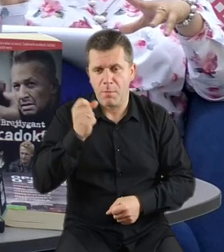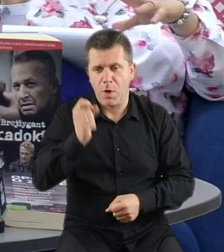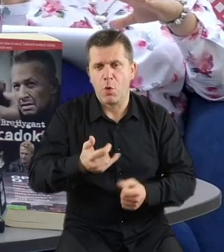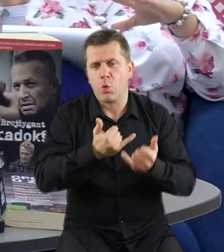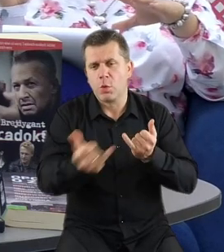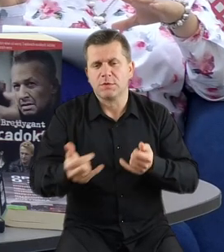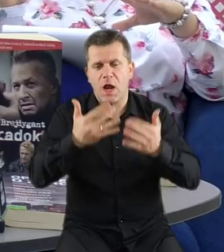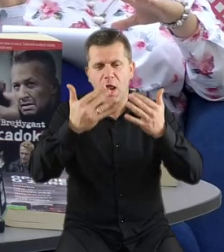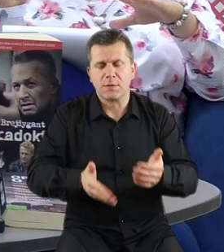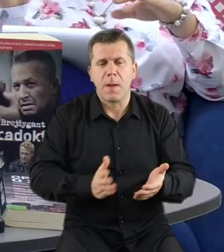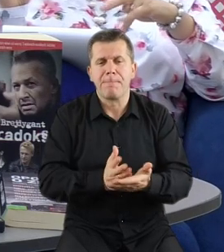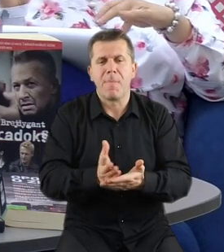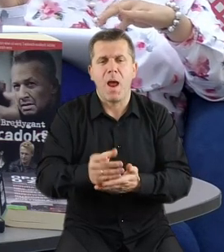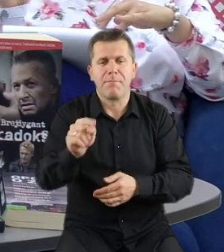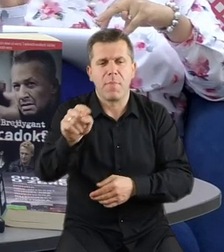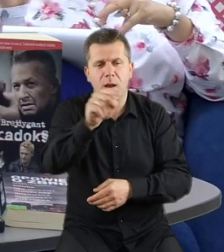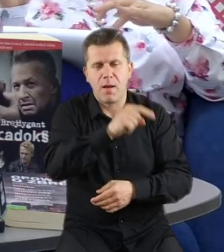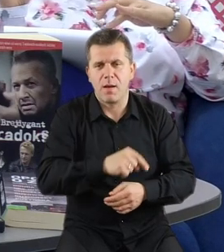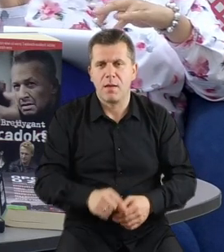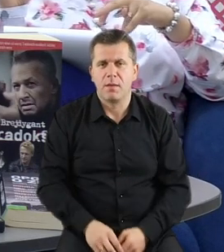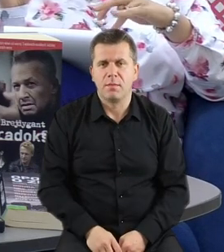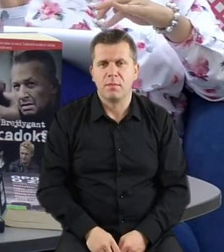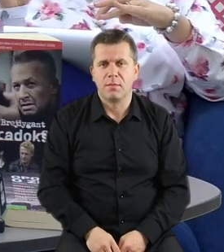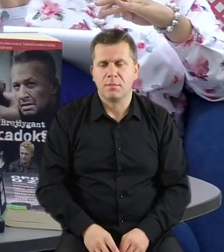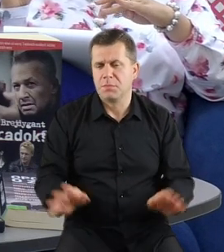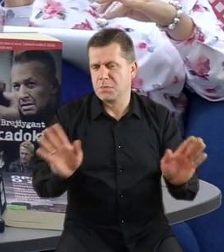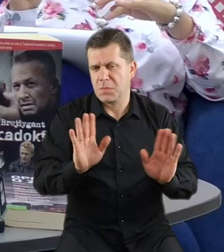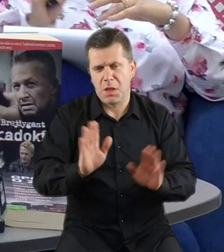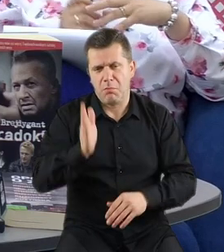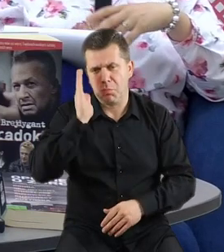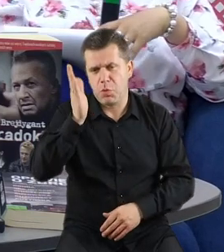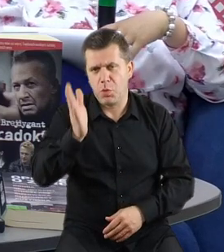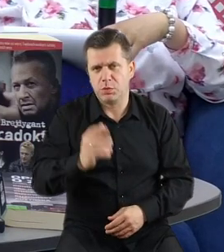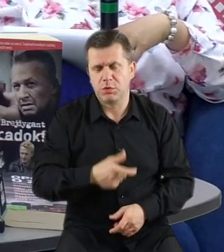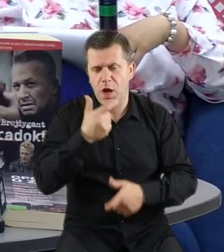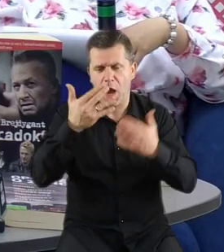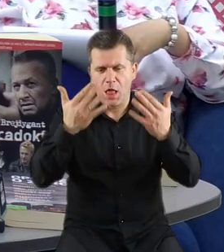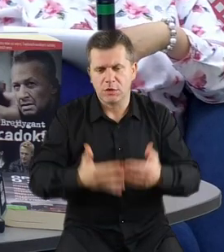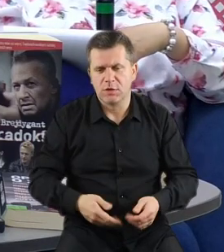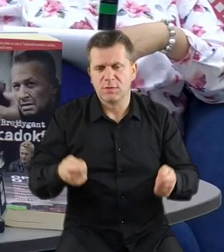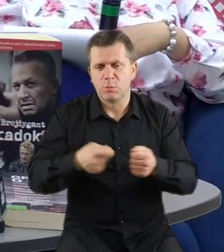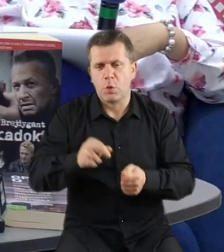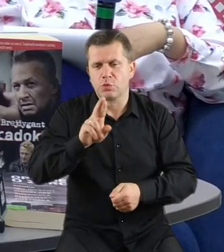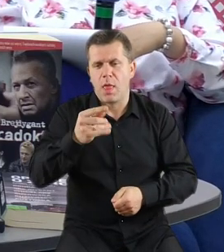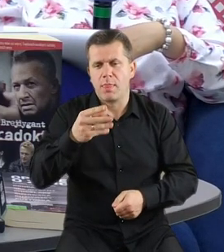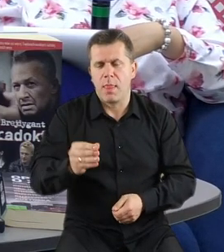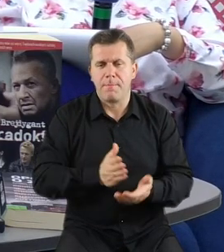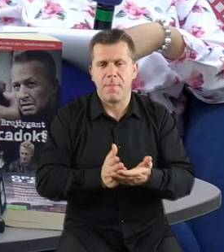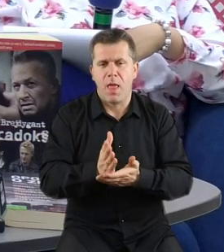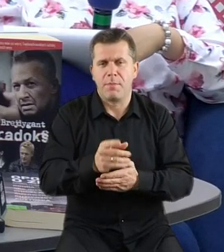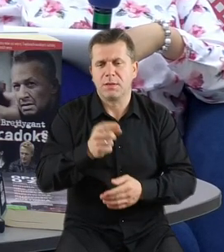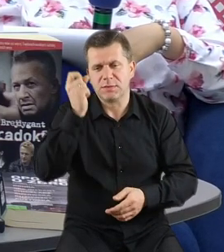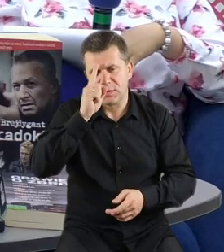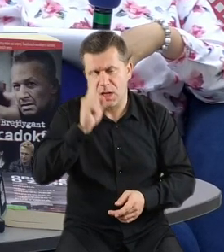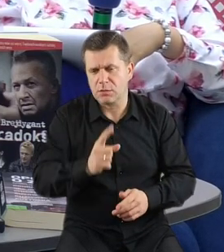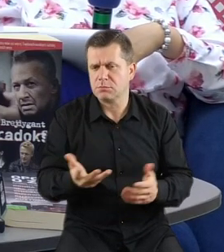wyliczeń na mapach, prawda? Bo tam te współrzędne geograficzne nie, są istotne. Nie, później nie? Wyliczałem współrzędne. Skarżysko się pojawiło, bo tak